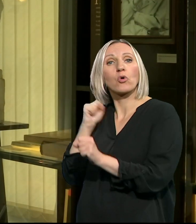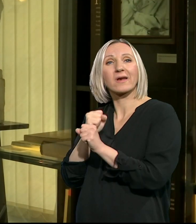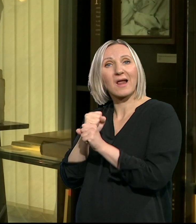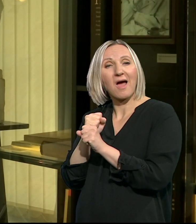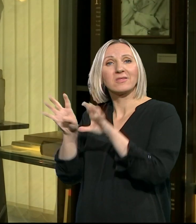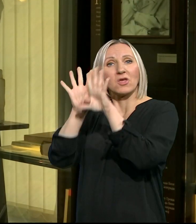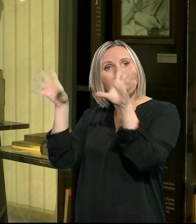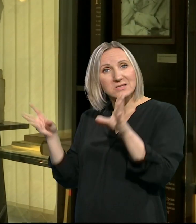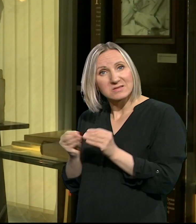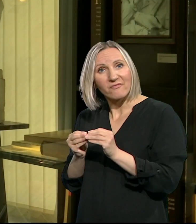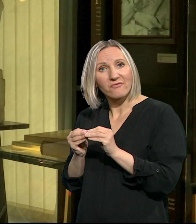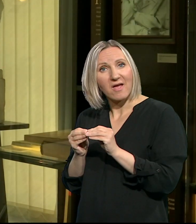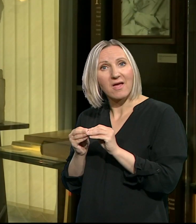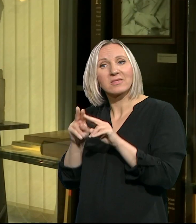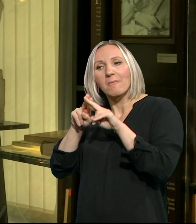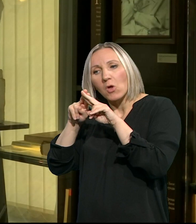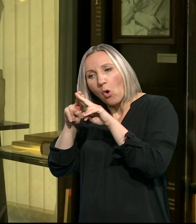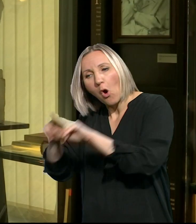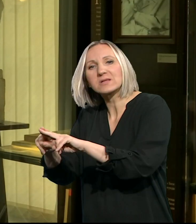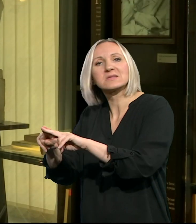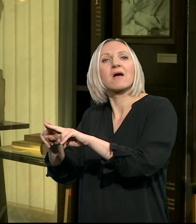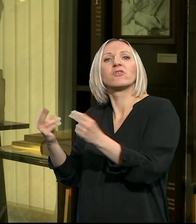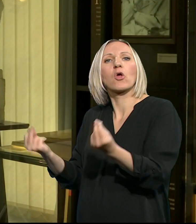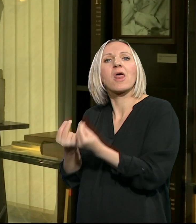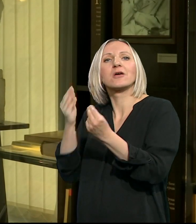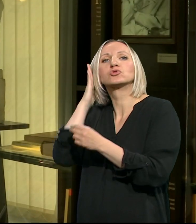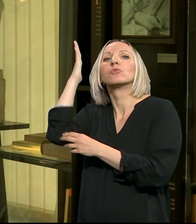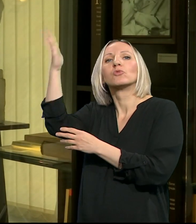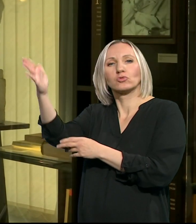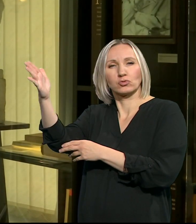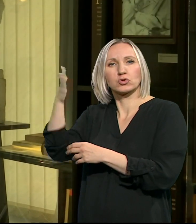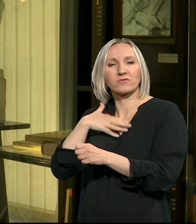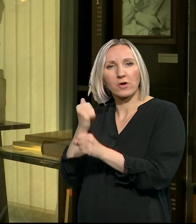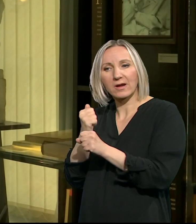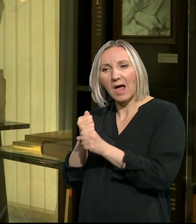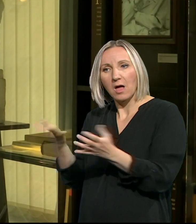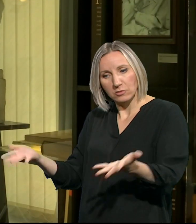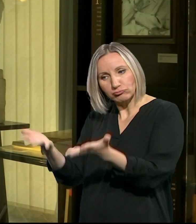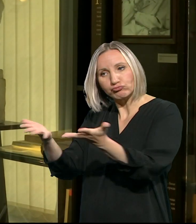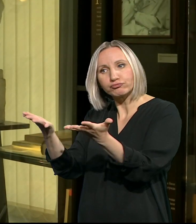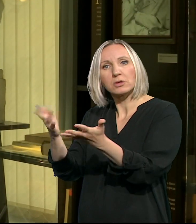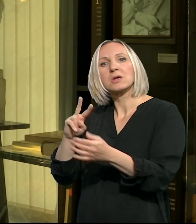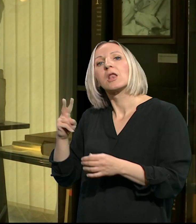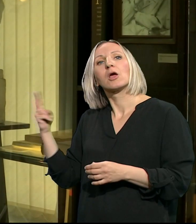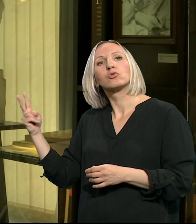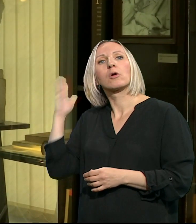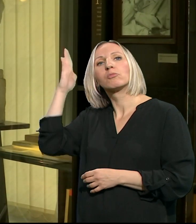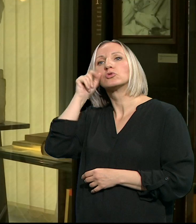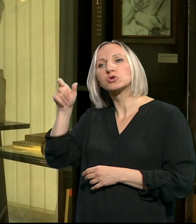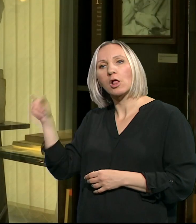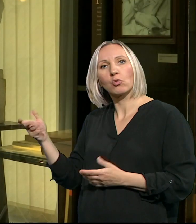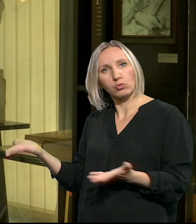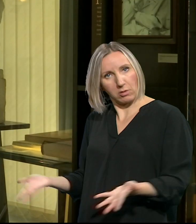sve kako bi ostavio trag, ne samo svog rada, već da zapravo utre put za neke buduće ljude,